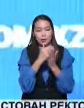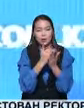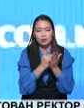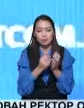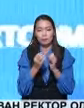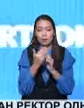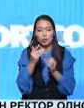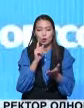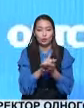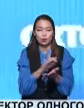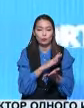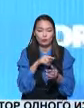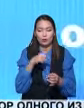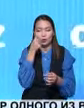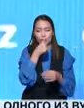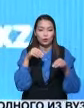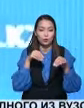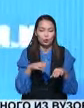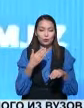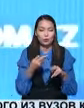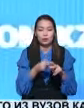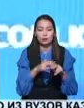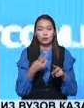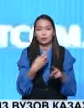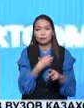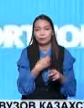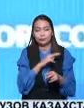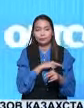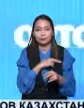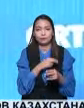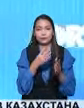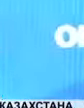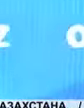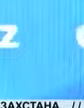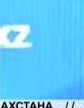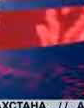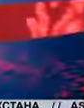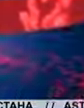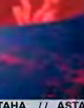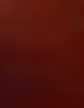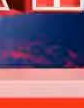них должны быть завершены в этом году. В следующем году необходимо завершить работы по 99.